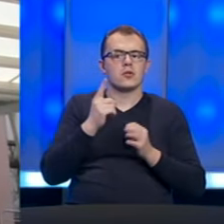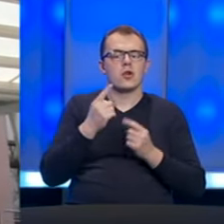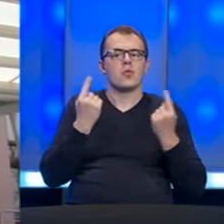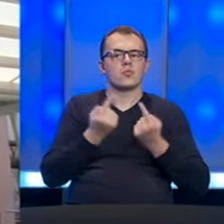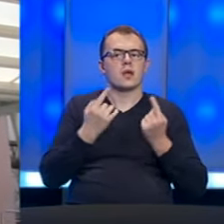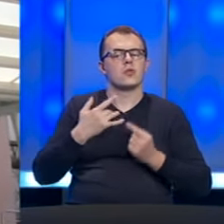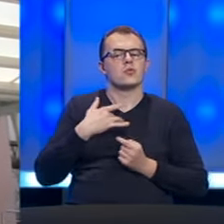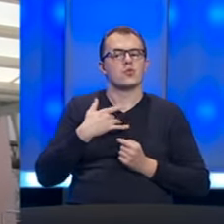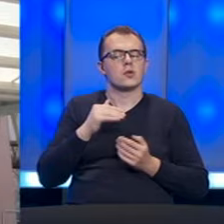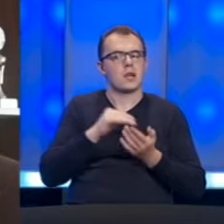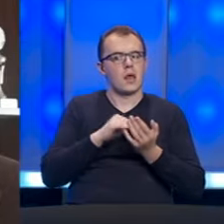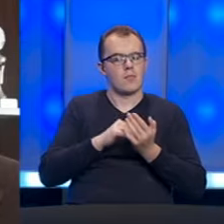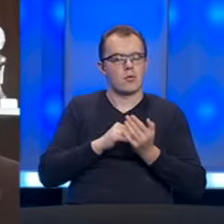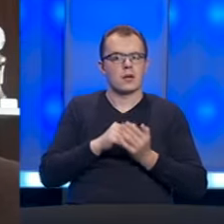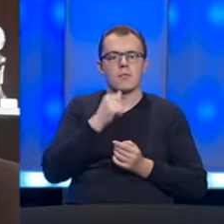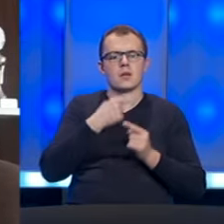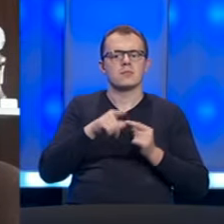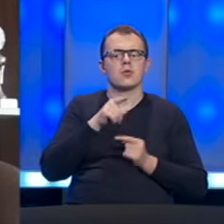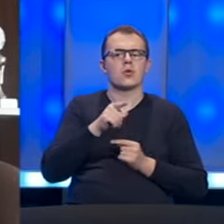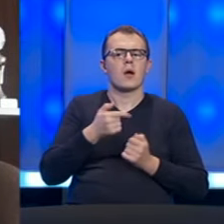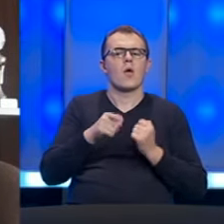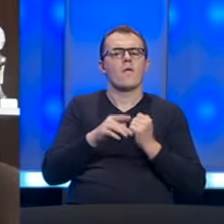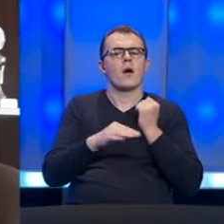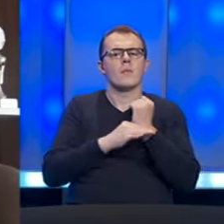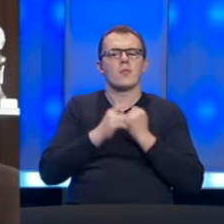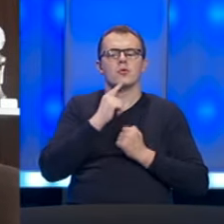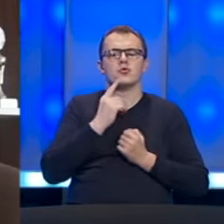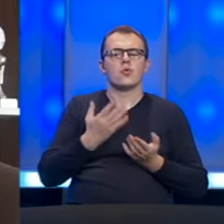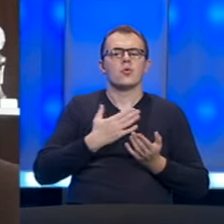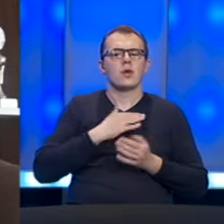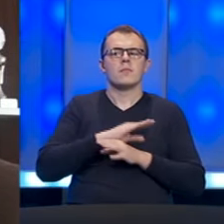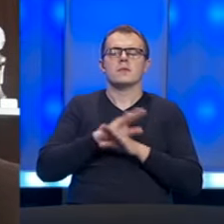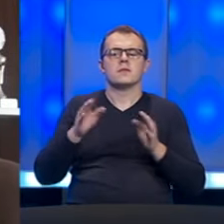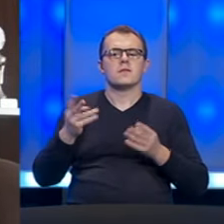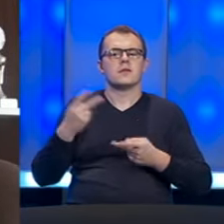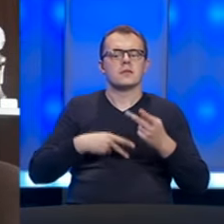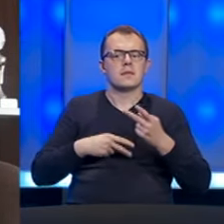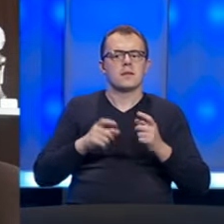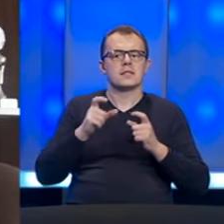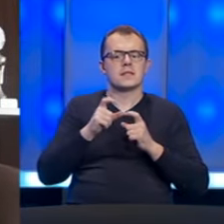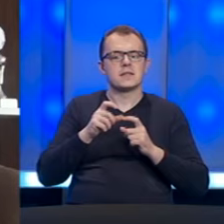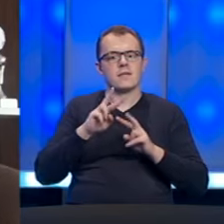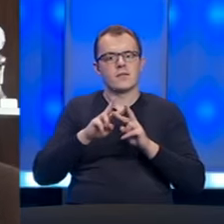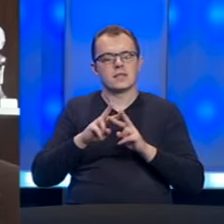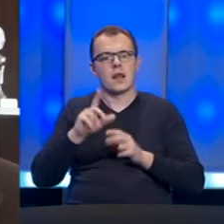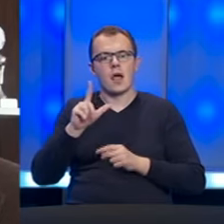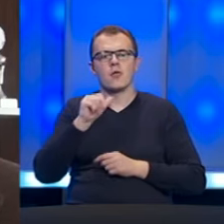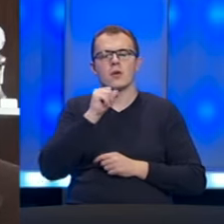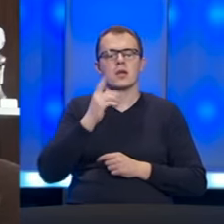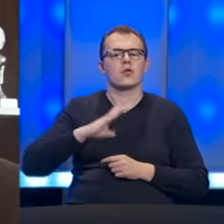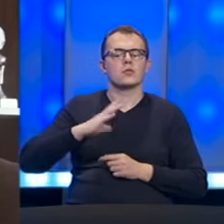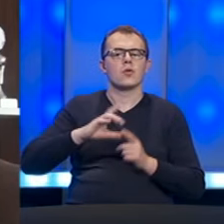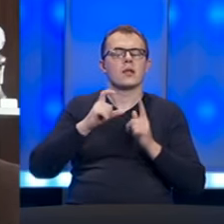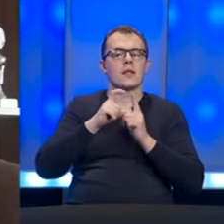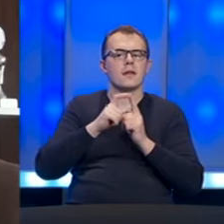stanju socijalne potrebe. Zbog toga je ova pomoć koju nam Swiss Lion, firma Swiss Lion i gospodin